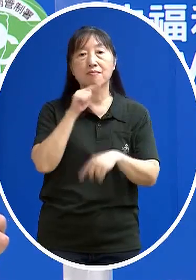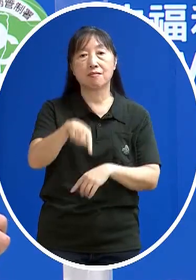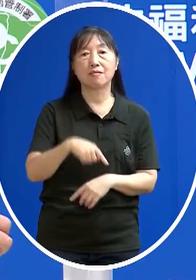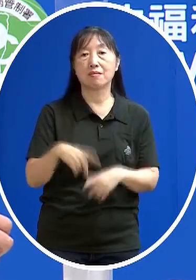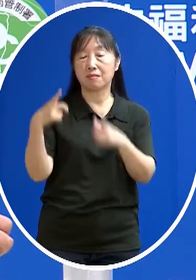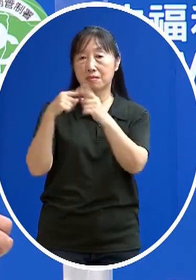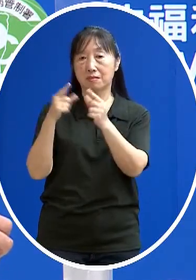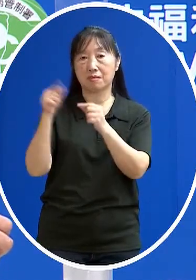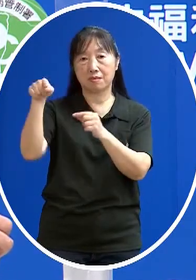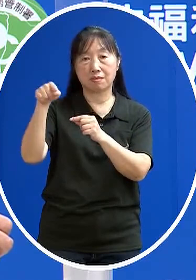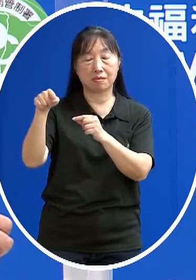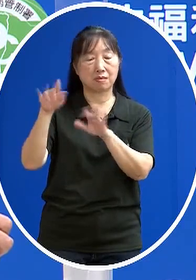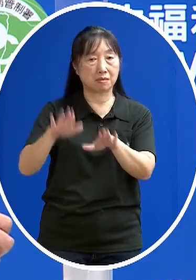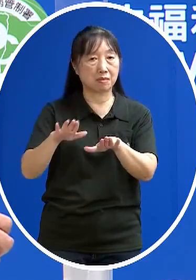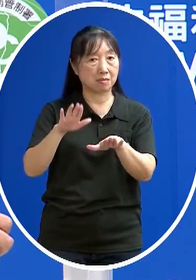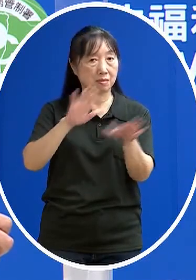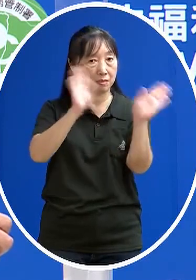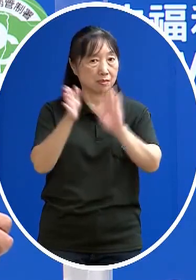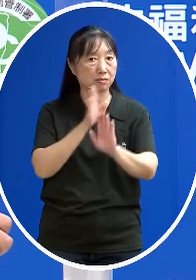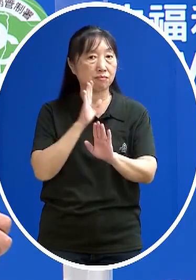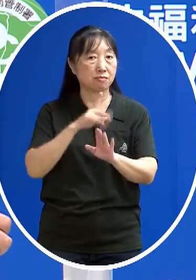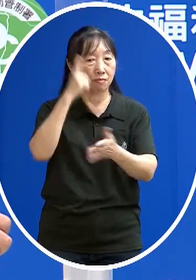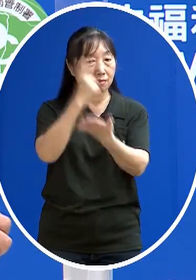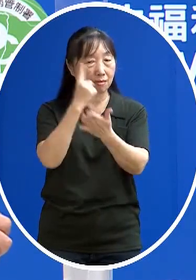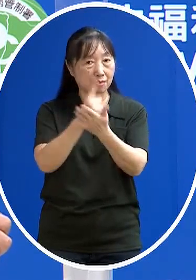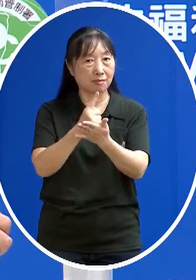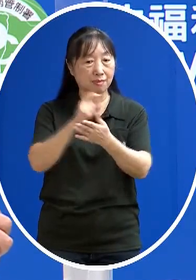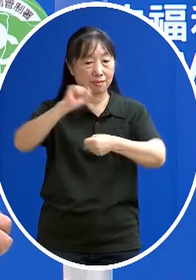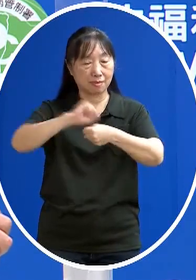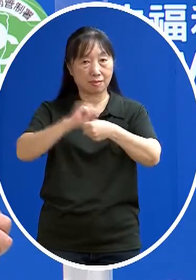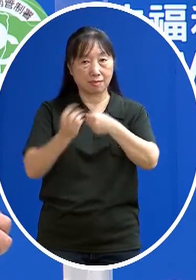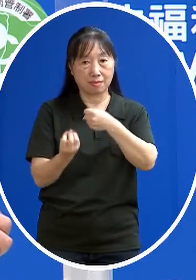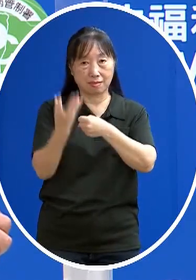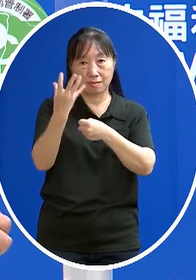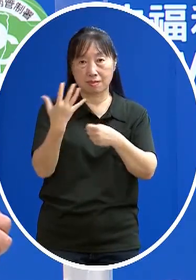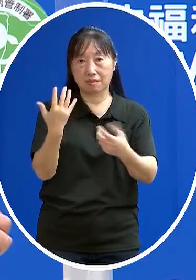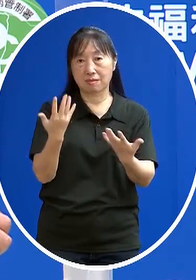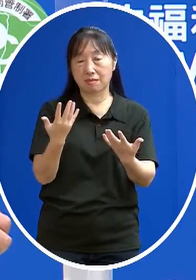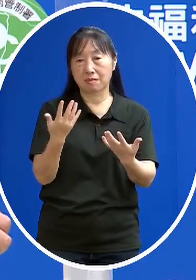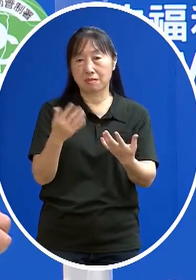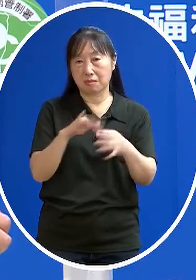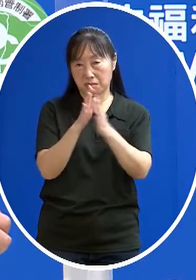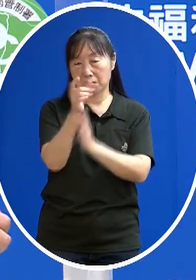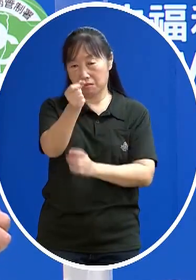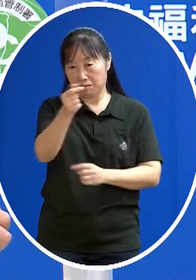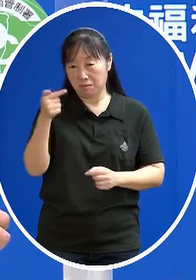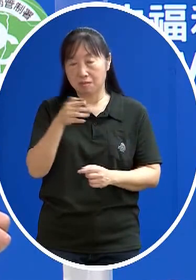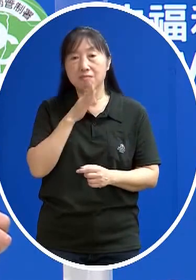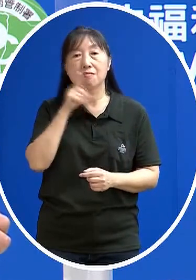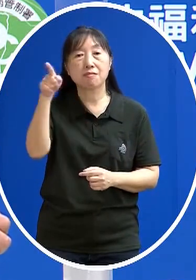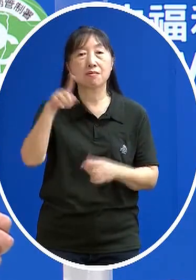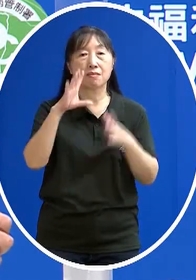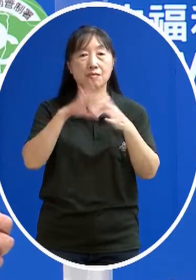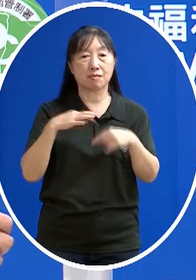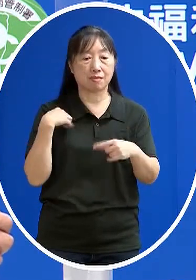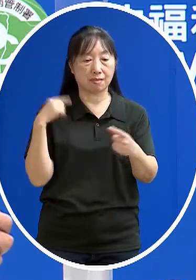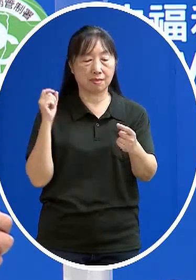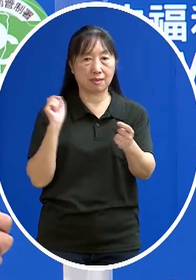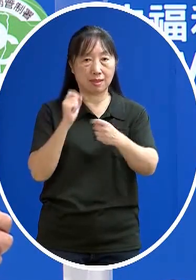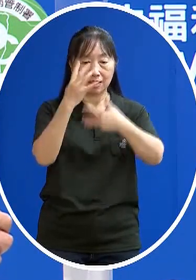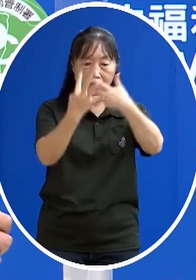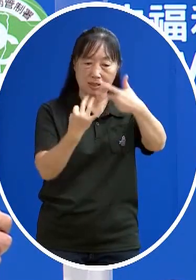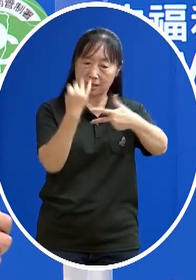本因为目前来讲它持续每日新增的个案持续在升高中，所以我们经过这几周的观